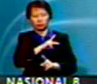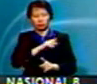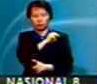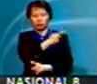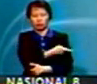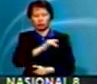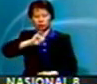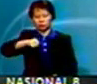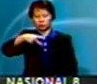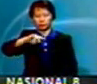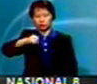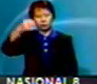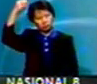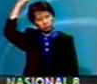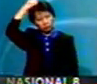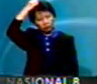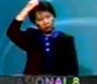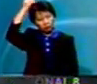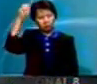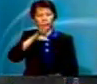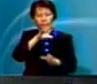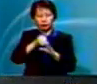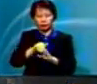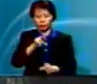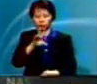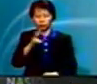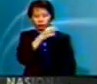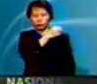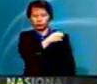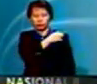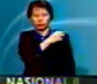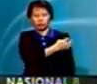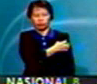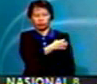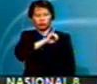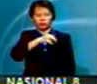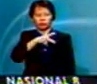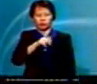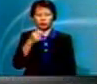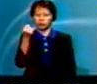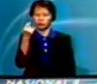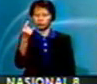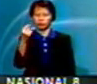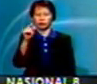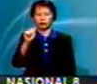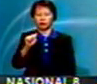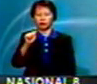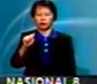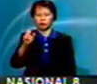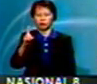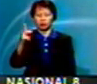Penguatkuasa JPJ Selangor Adnan Mat Isa melibatkan 27 pegawai penguatkuasa JPJ dan 11 anggota AADK